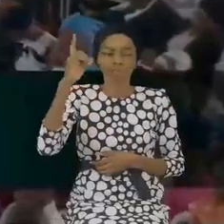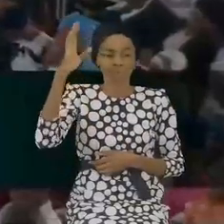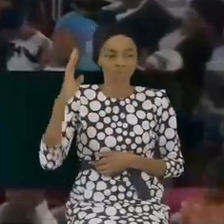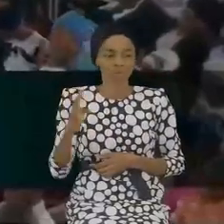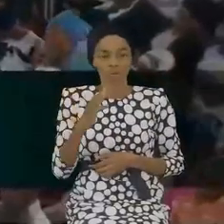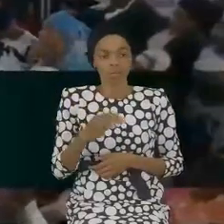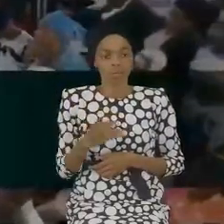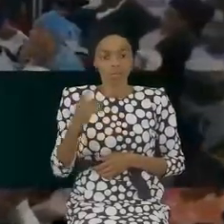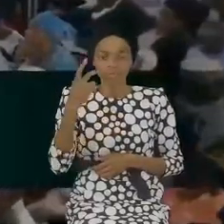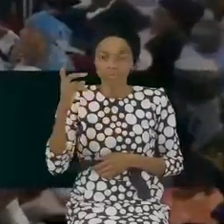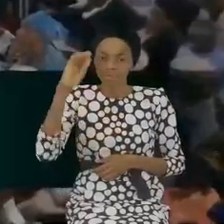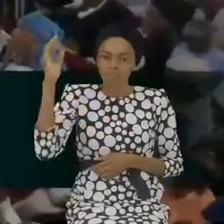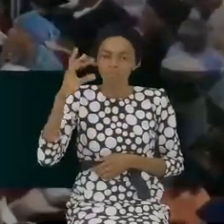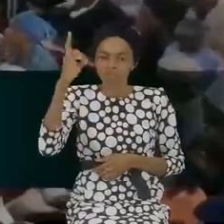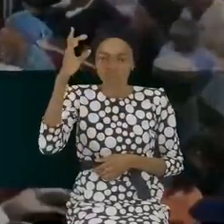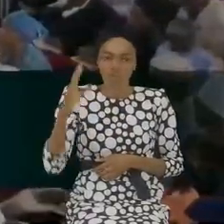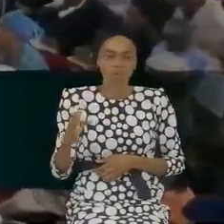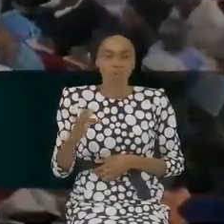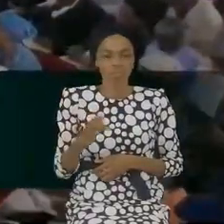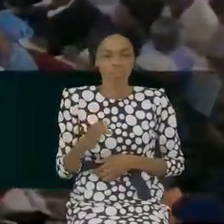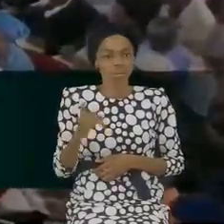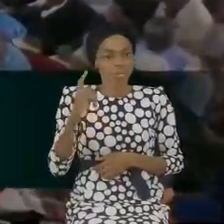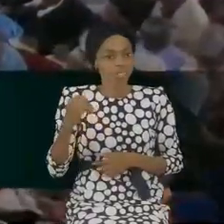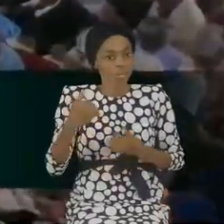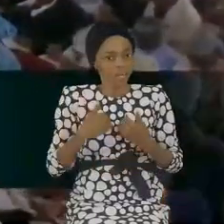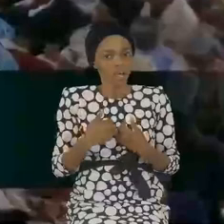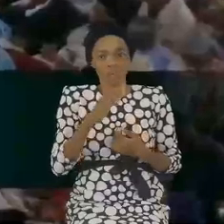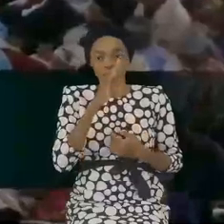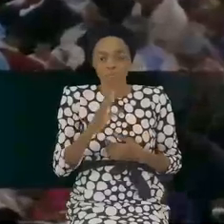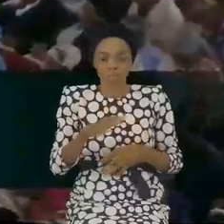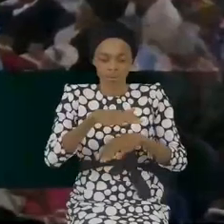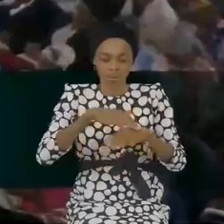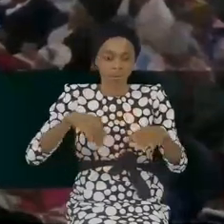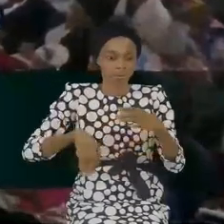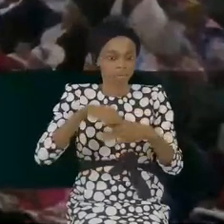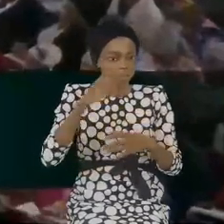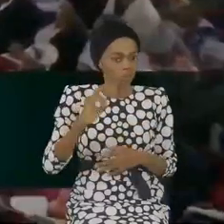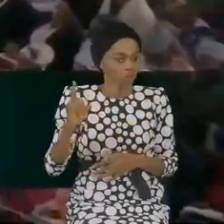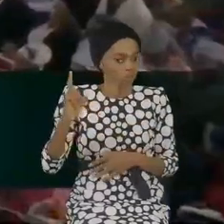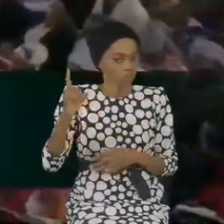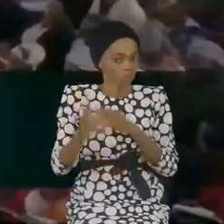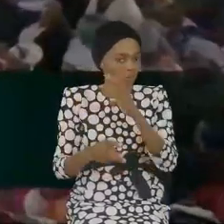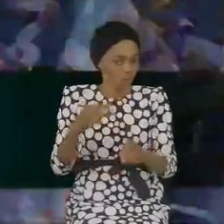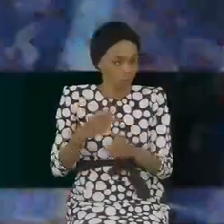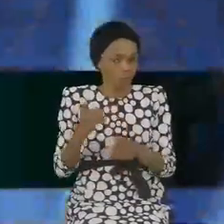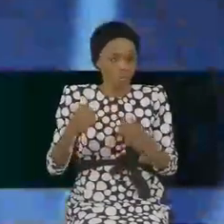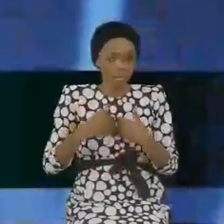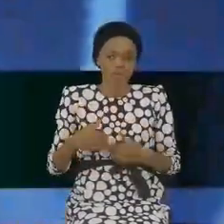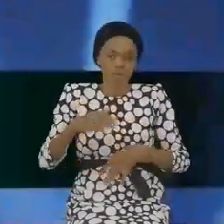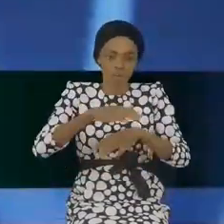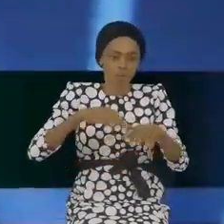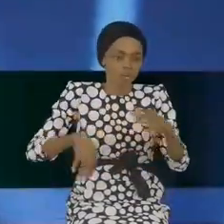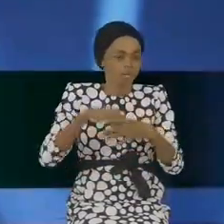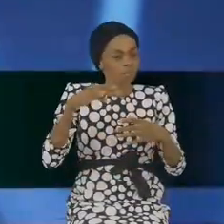Lorsqu'il fut arrivé qu'il vit la grâce de Dieu, ils avaient été appelés hors du monde. Ils avaient été appelés hors de leur